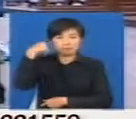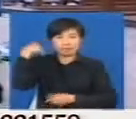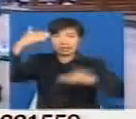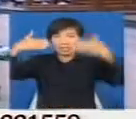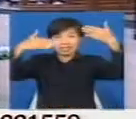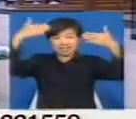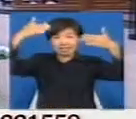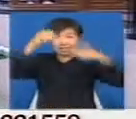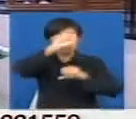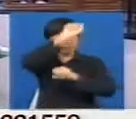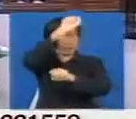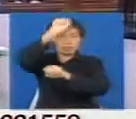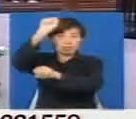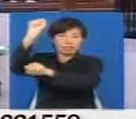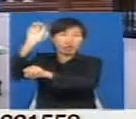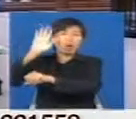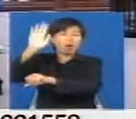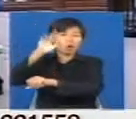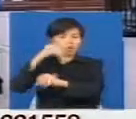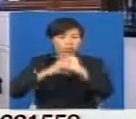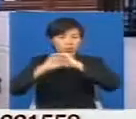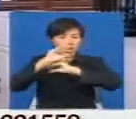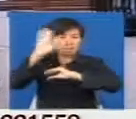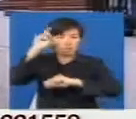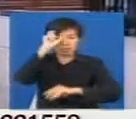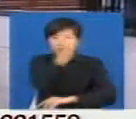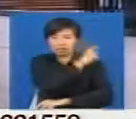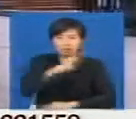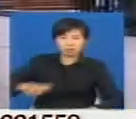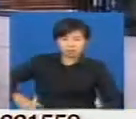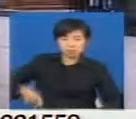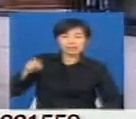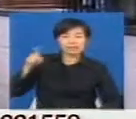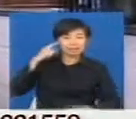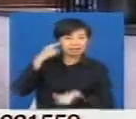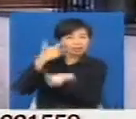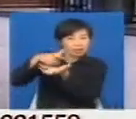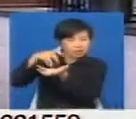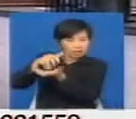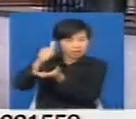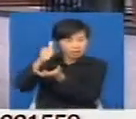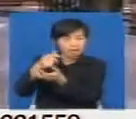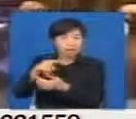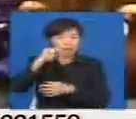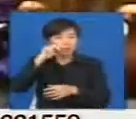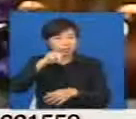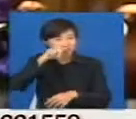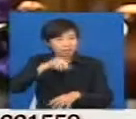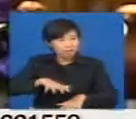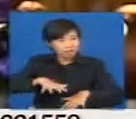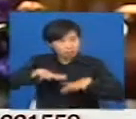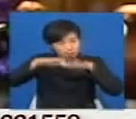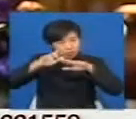ริ ครับ เป็นนิทรรศการใหญ่เลยแล้วก็มีเรื่องเกี่ยวกับประเทศไทยมหาอุทกภัยแล้วก็วิธีการที่เราเตรียมที่